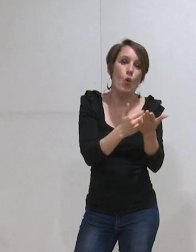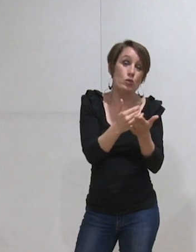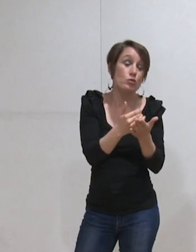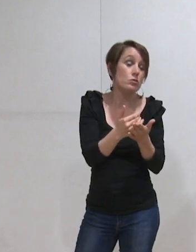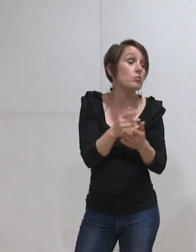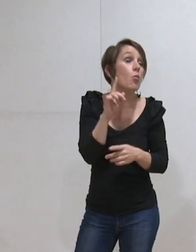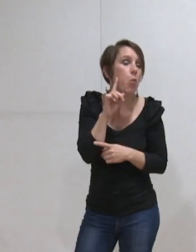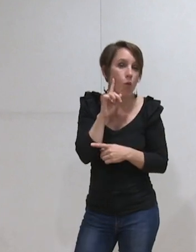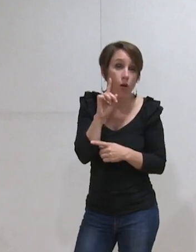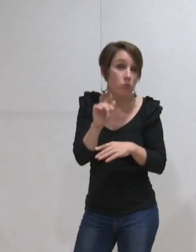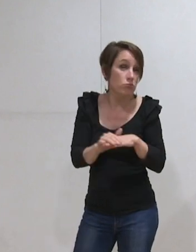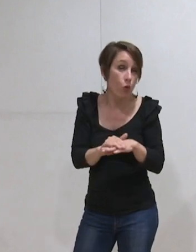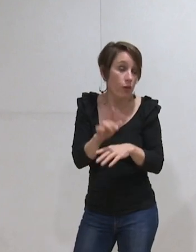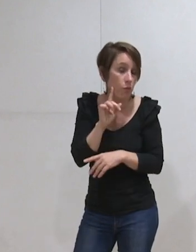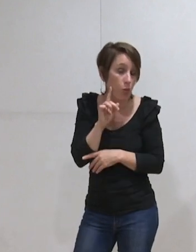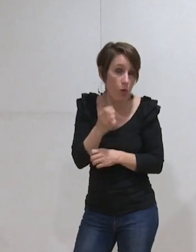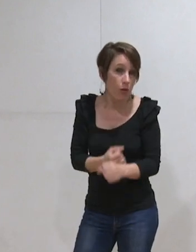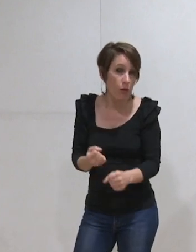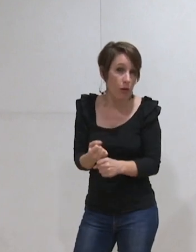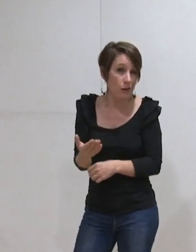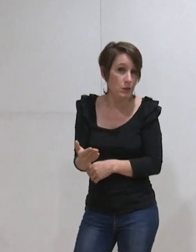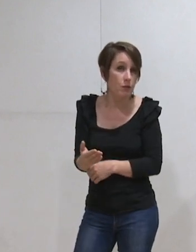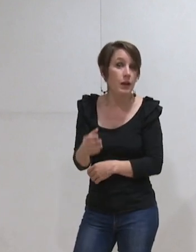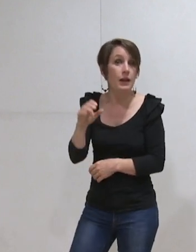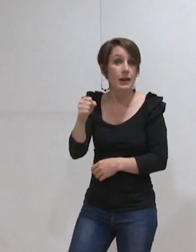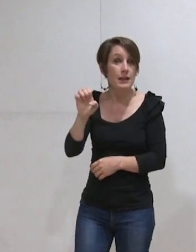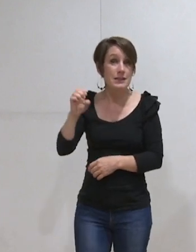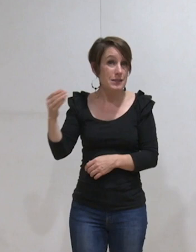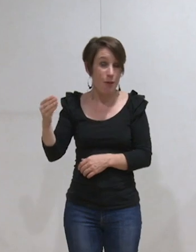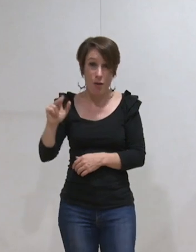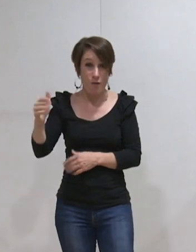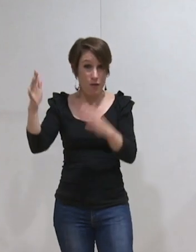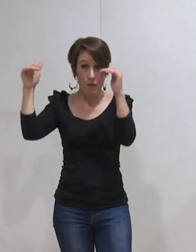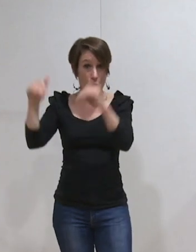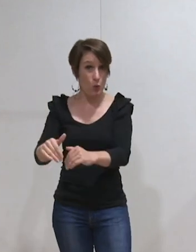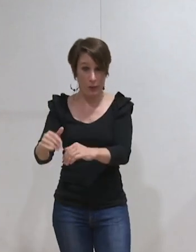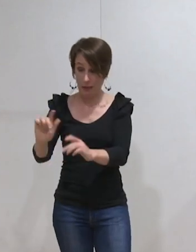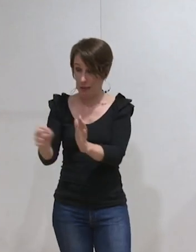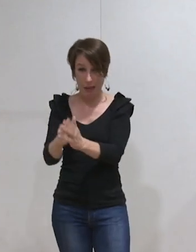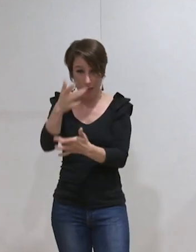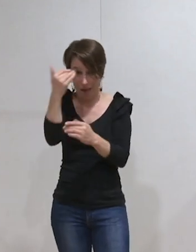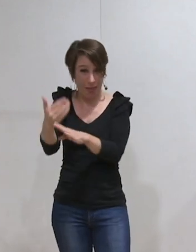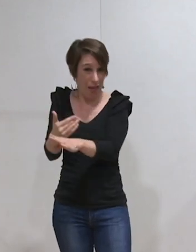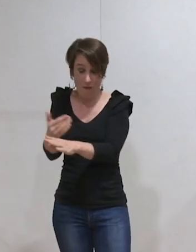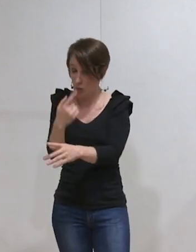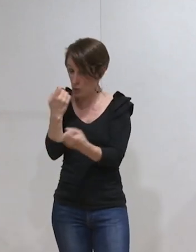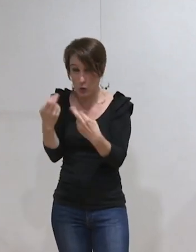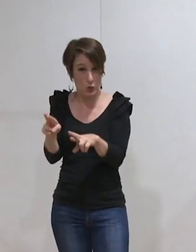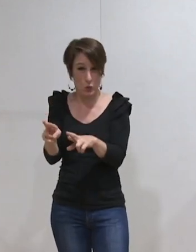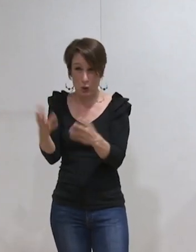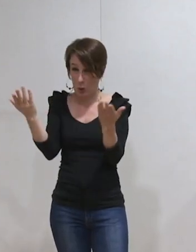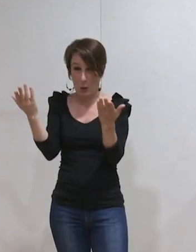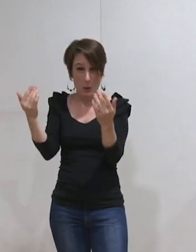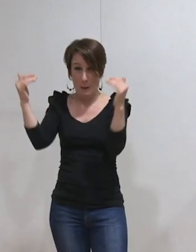raison c'est que la SEM ne passe pas l'été au rythme prévu